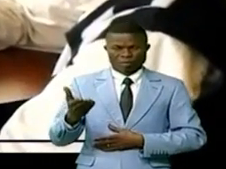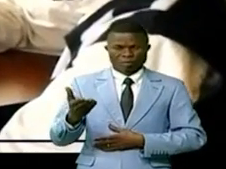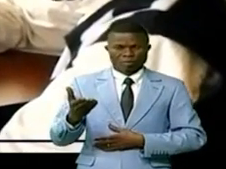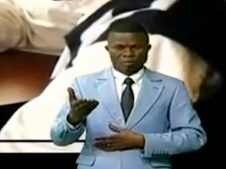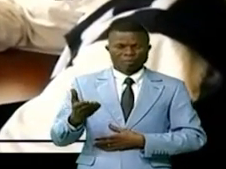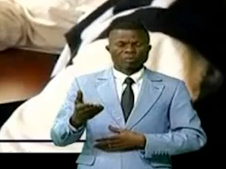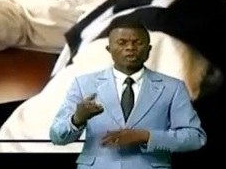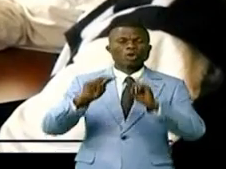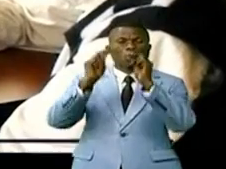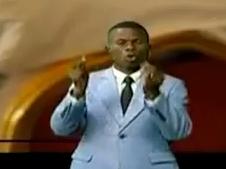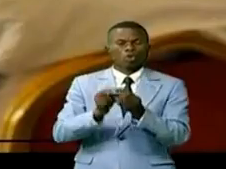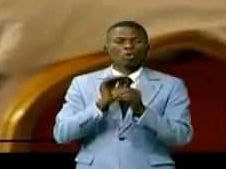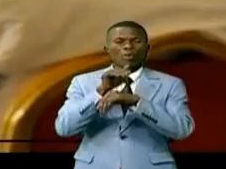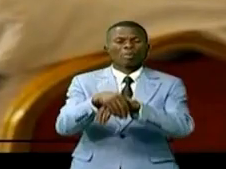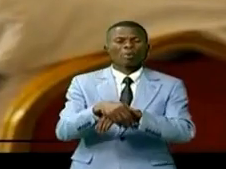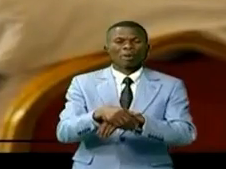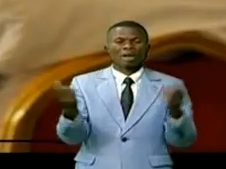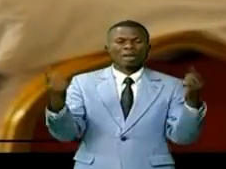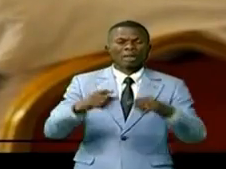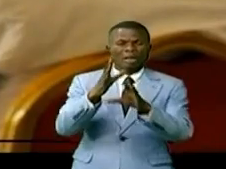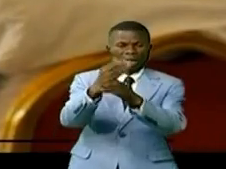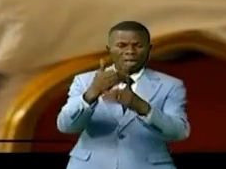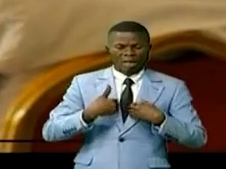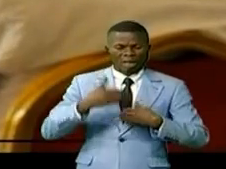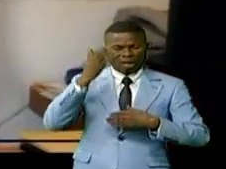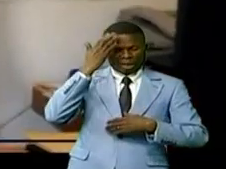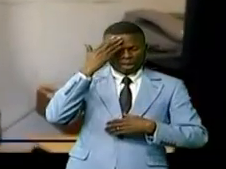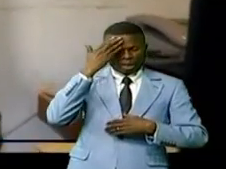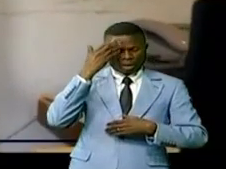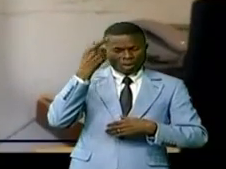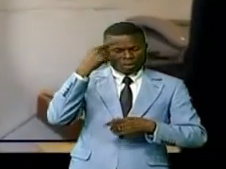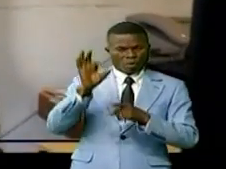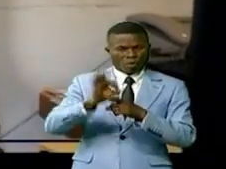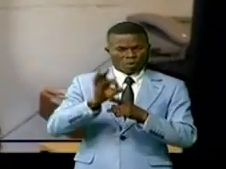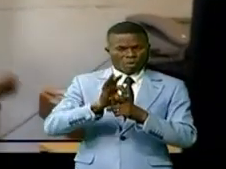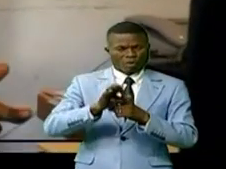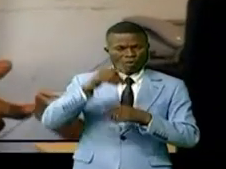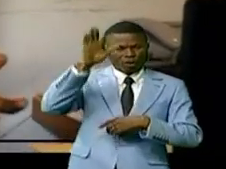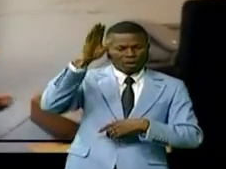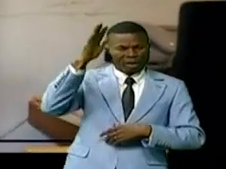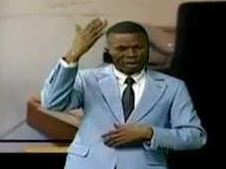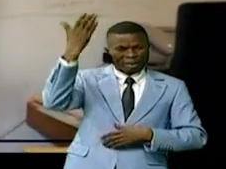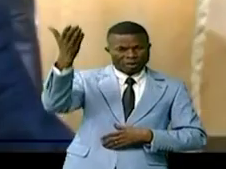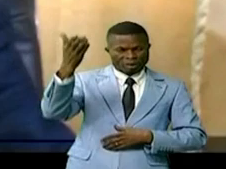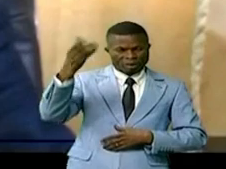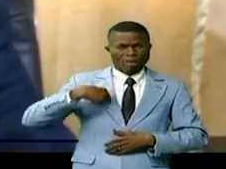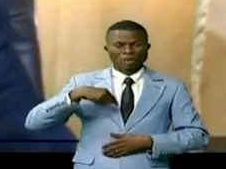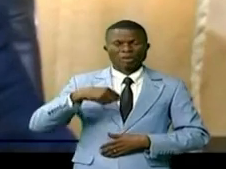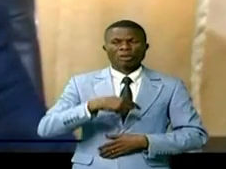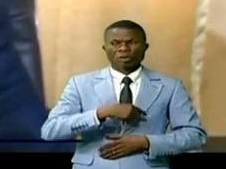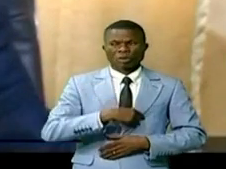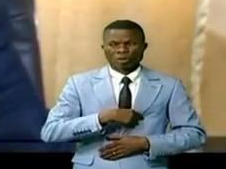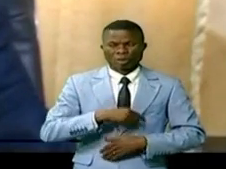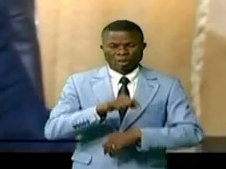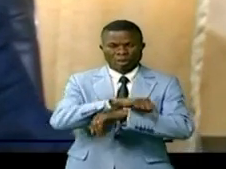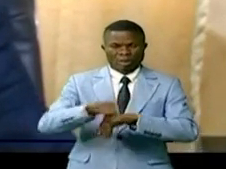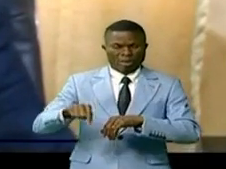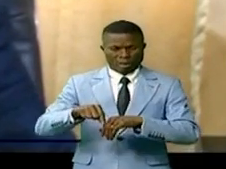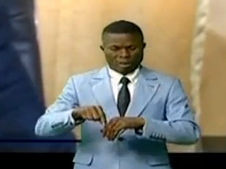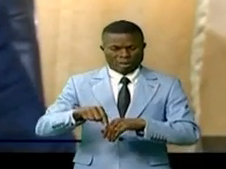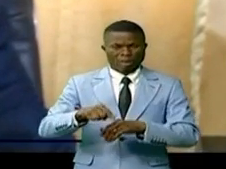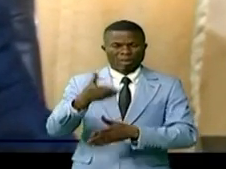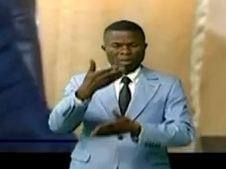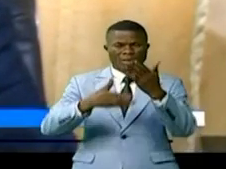JEDD interviennent dans l'acquisition de connaissances pour une formation à l'étranger? Nous sommes un bureau de représentation